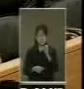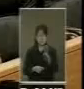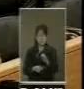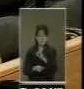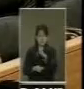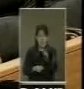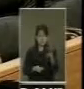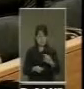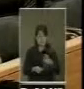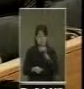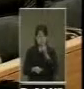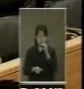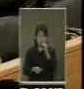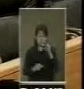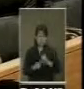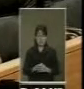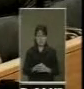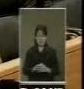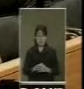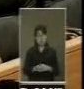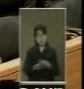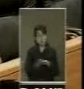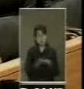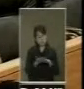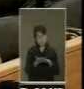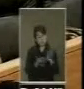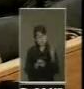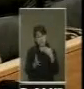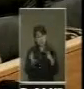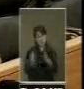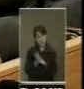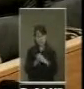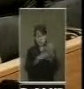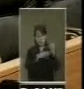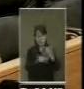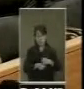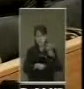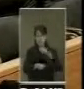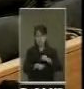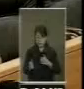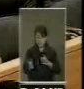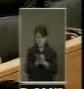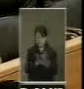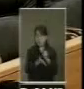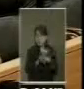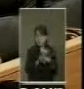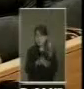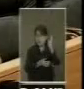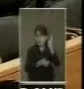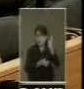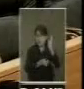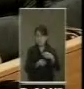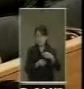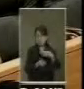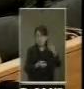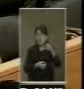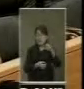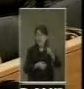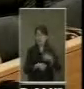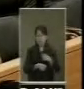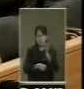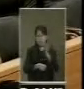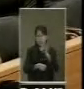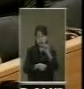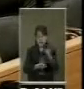านี้คุณสุนัยเคยอยู่ในพรรคประชาธิปัตย์ผมเคยเดินหาเสียงให้จำได้ผมไม่เคยพูดคำเหล่านี้